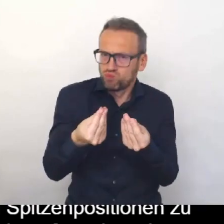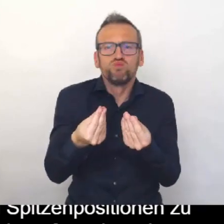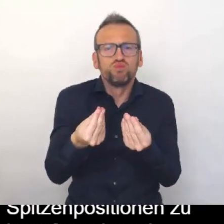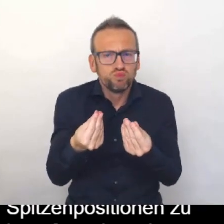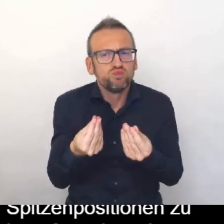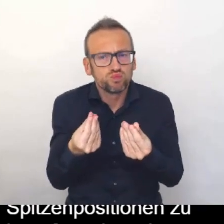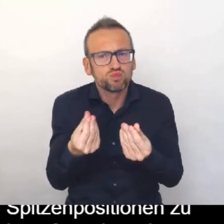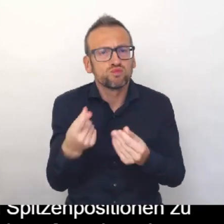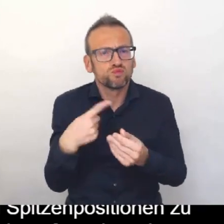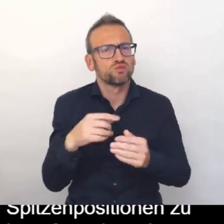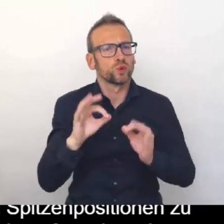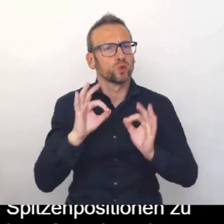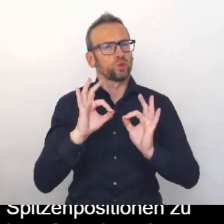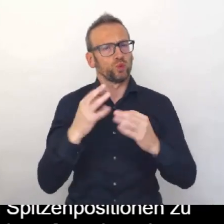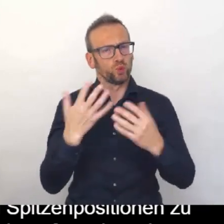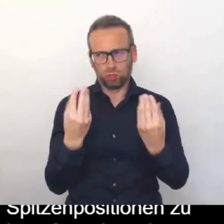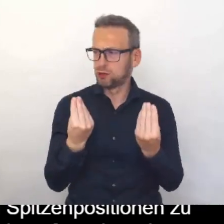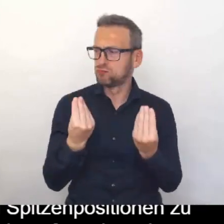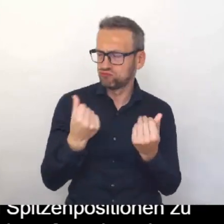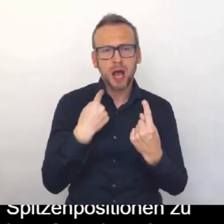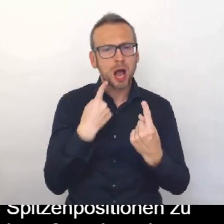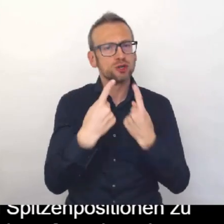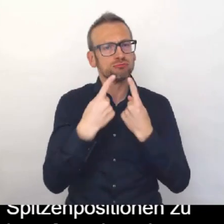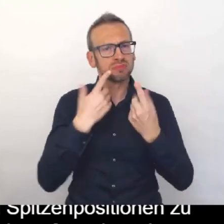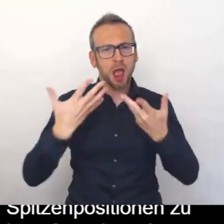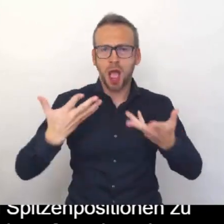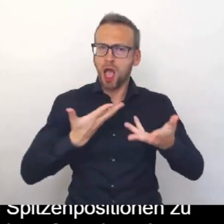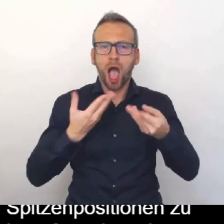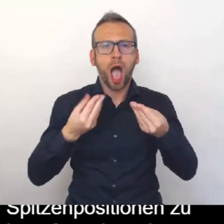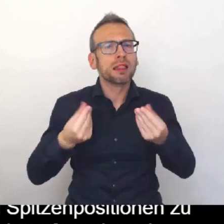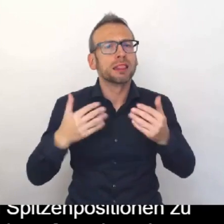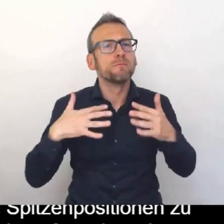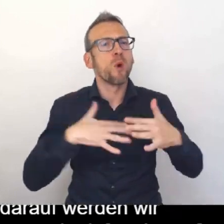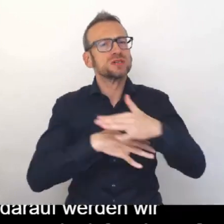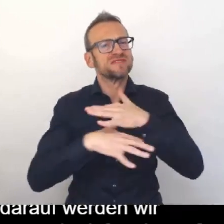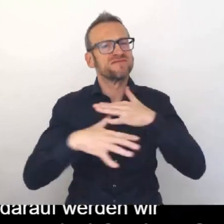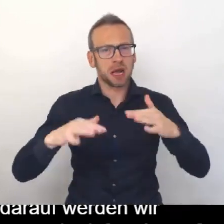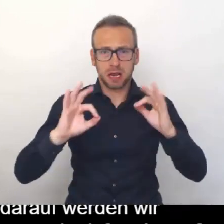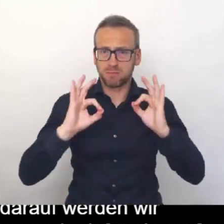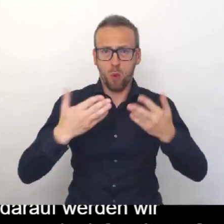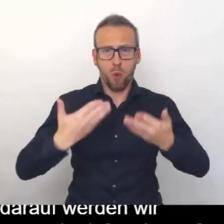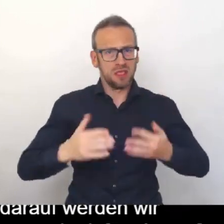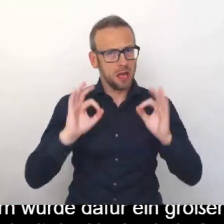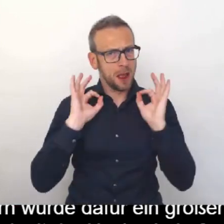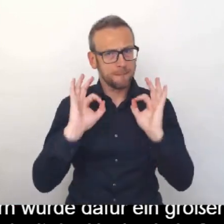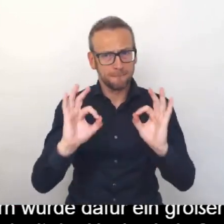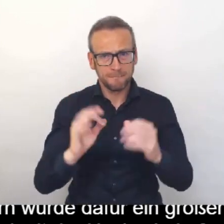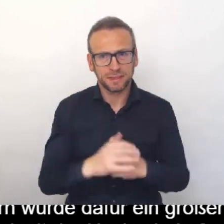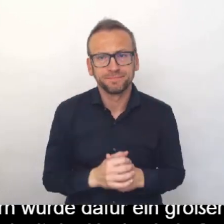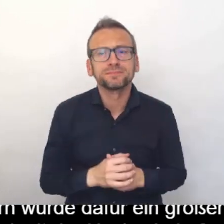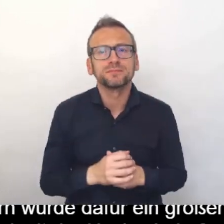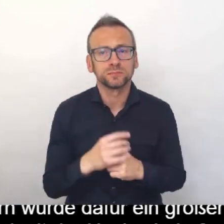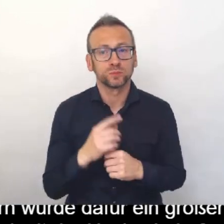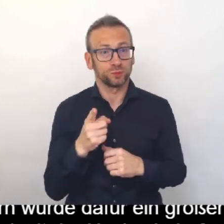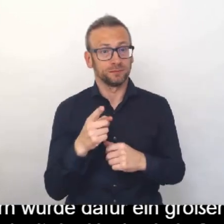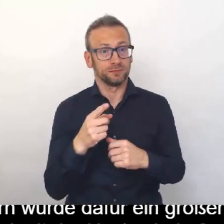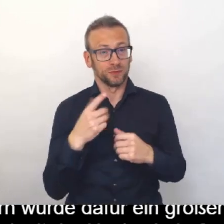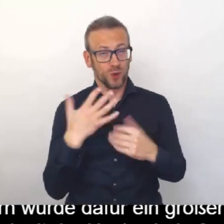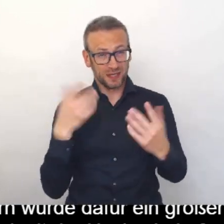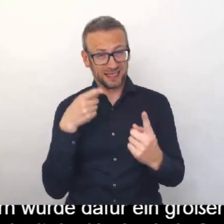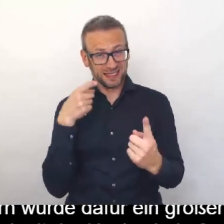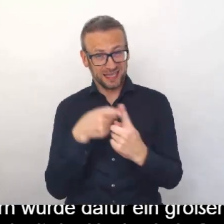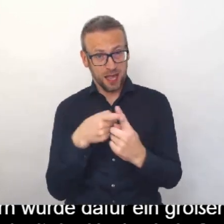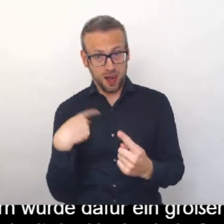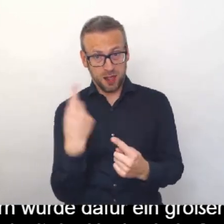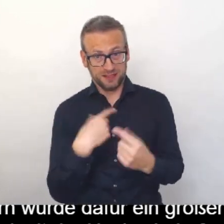Den Mut, Wissenschaft neu zu denken. Den Mut, unsere großen Tanker, der komfortabel über Jahre in sicheren Gewässern